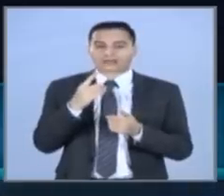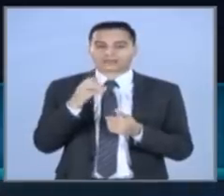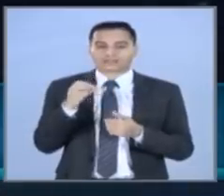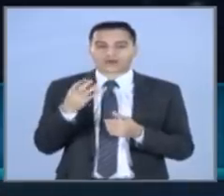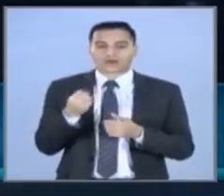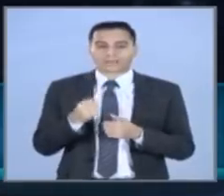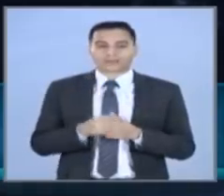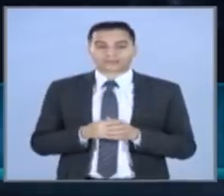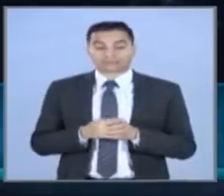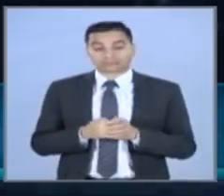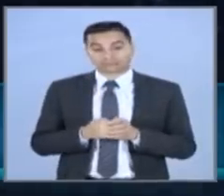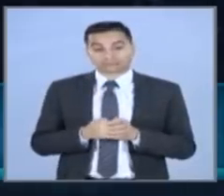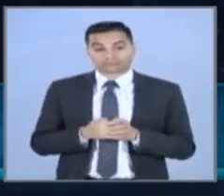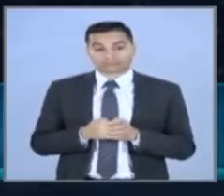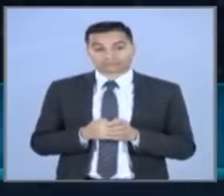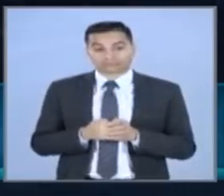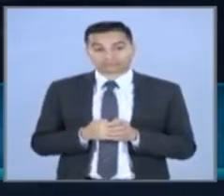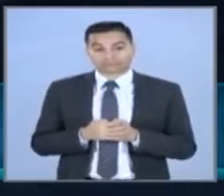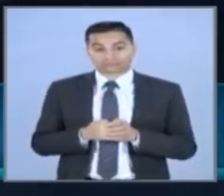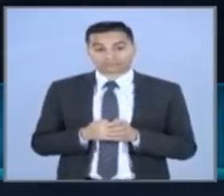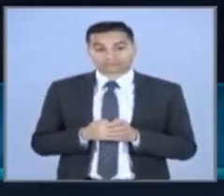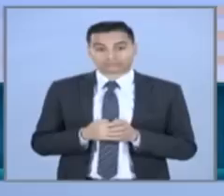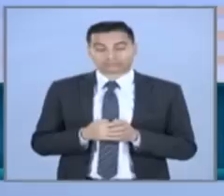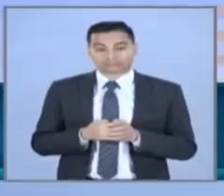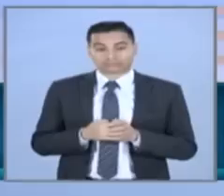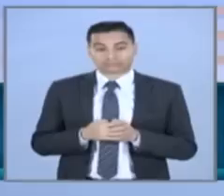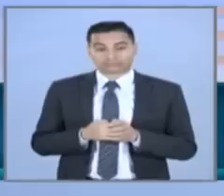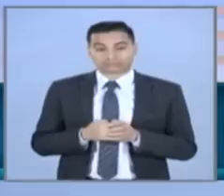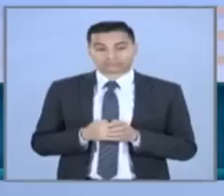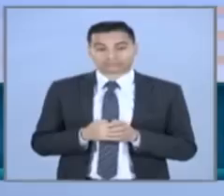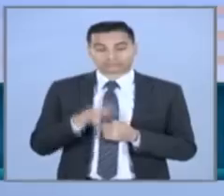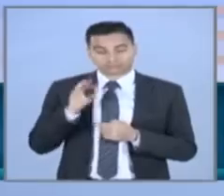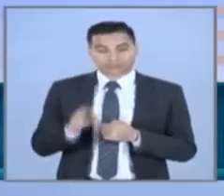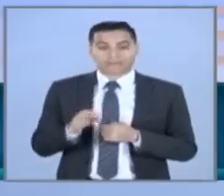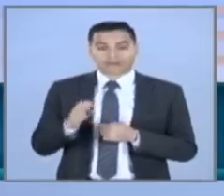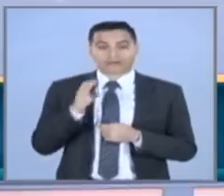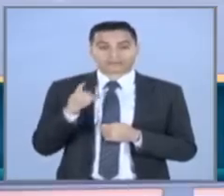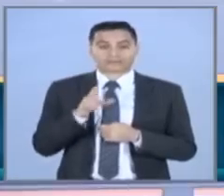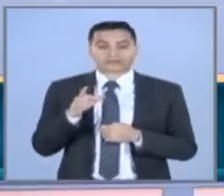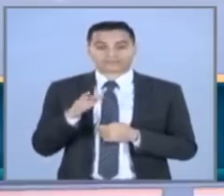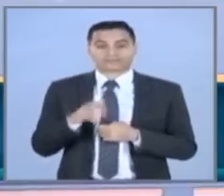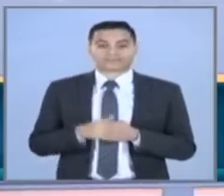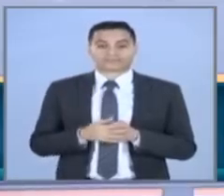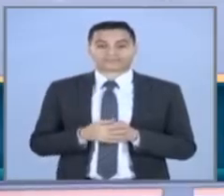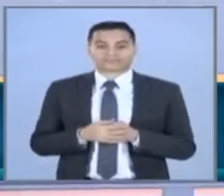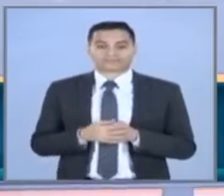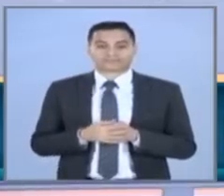49. دوس على البازر. كم؟ 49. طبعا 49 إجابة صحيحة.